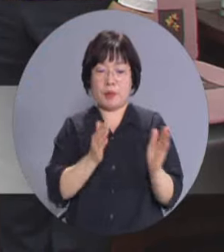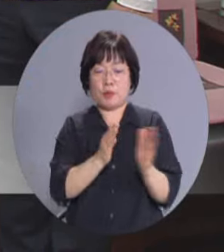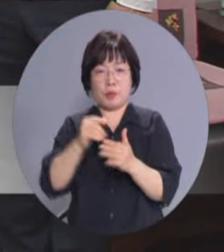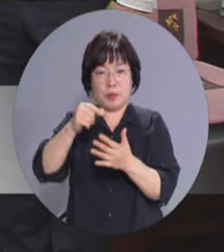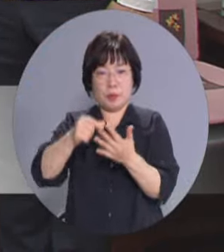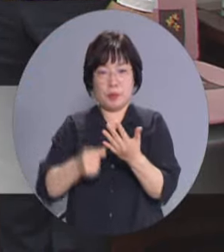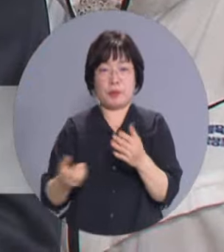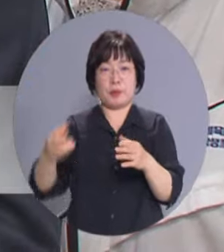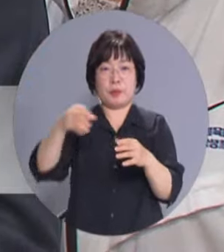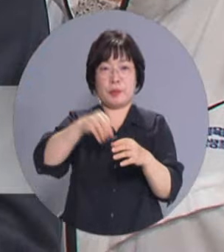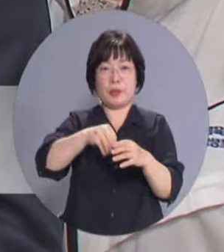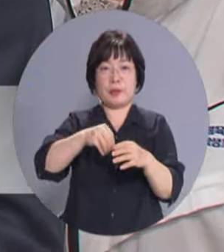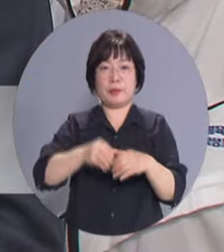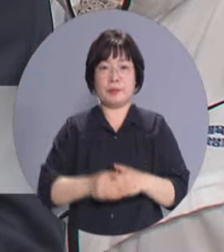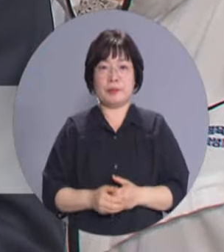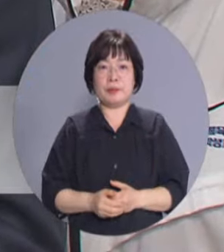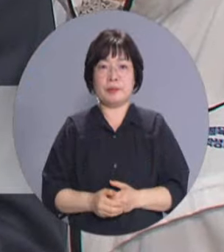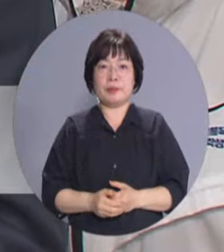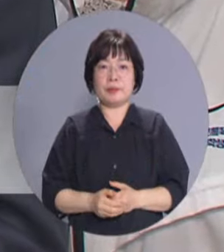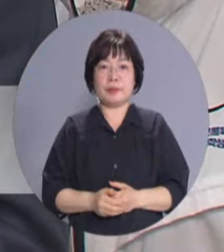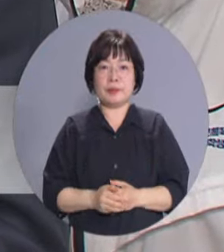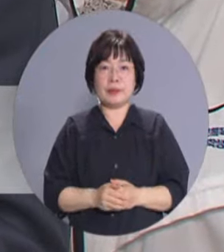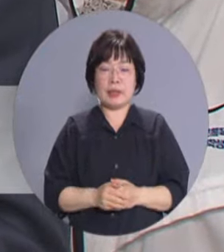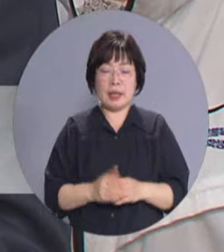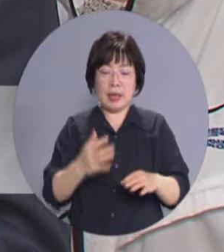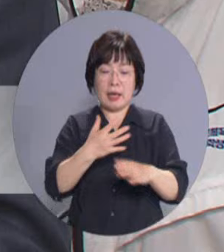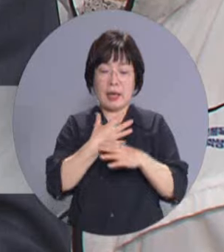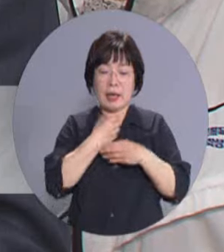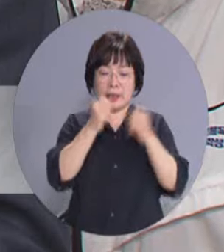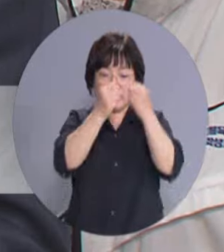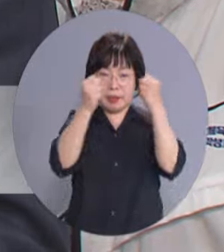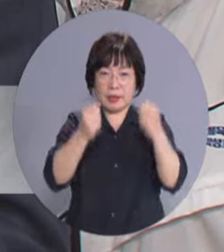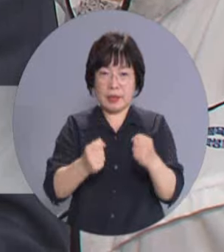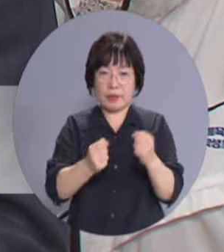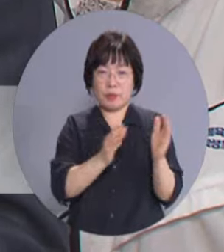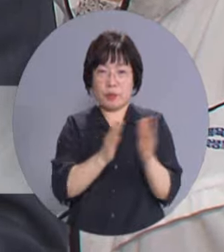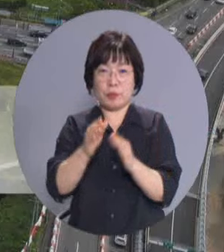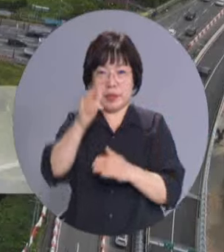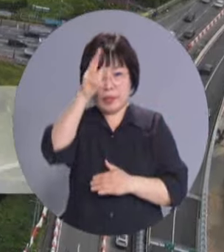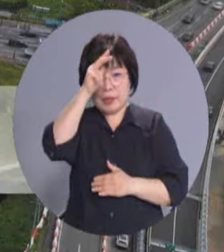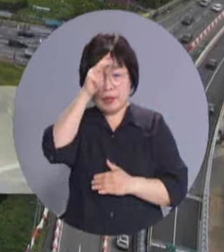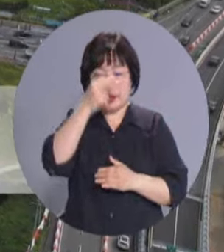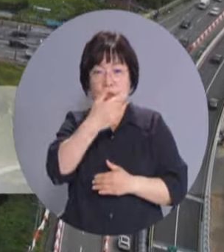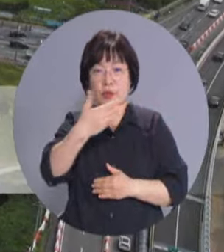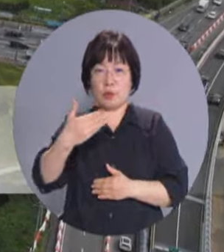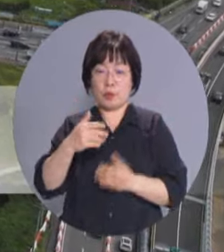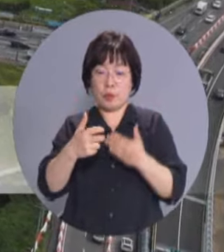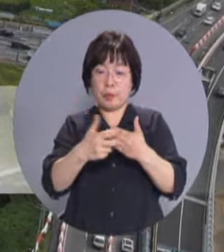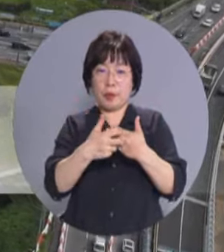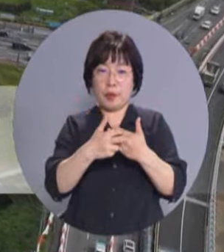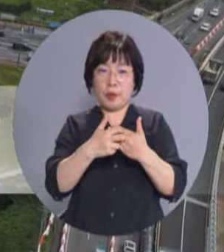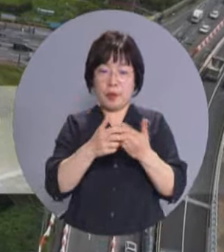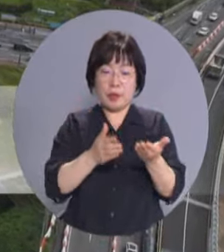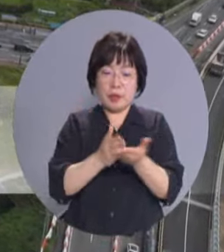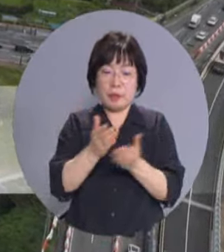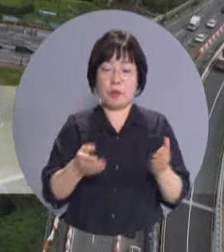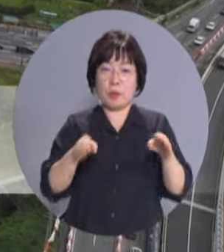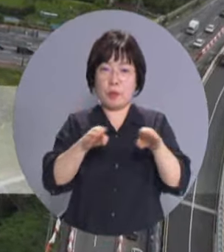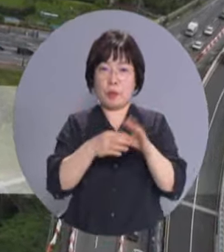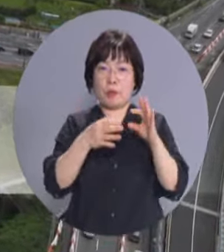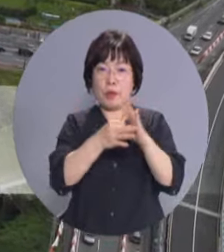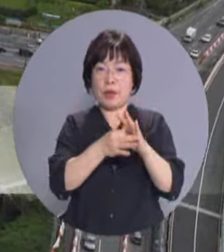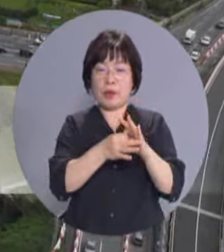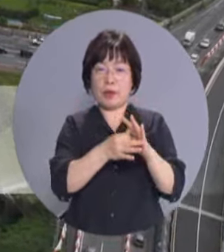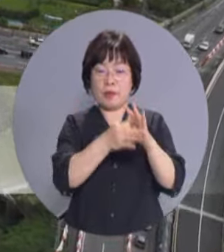등이 포함됐습니다 또 스마트 안전 시스템을 마련하고 경찰 소방 의료 등 전문 유관 기관과